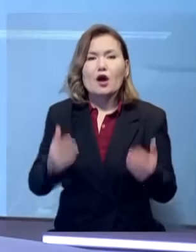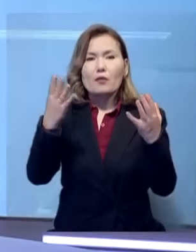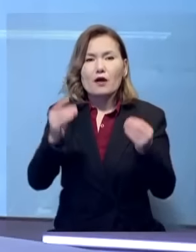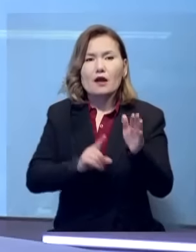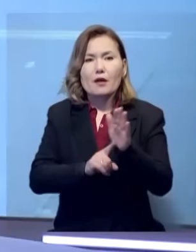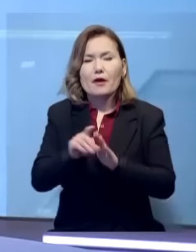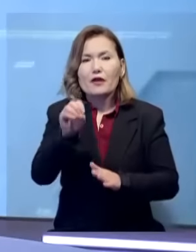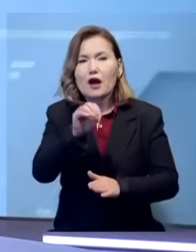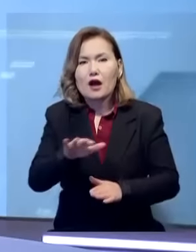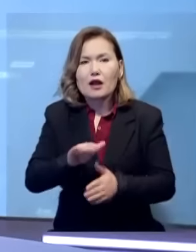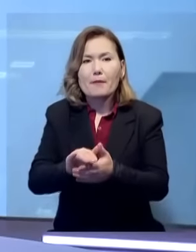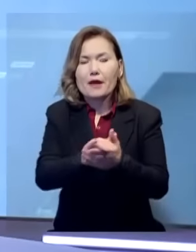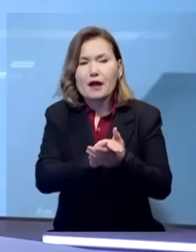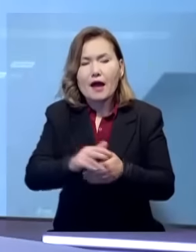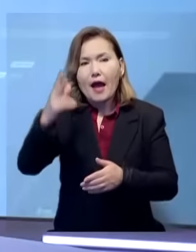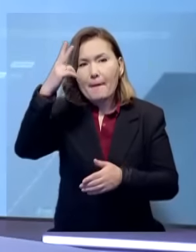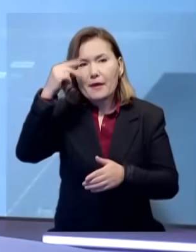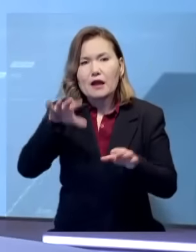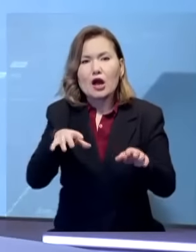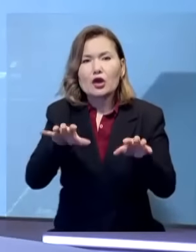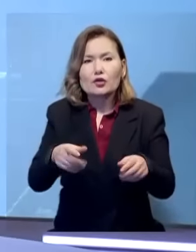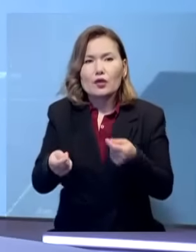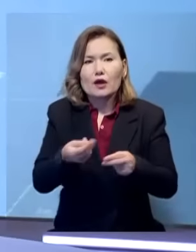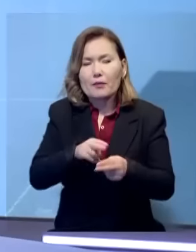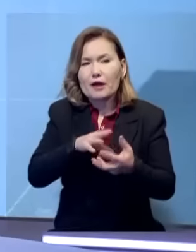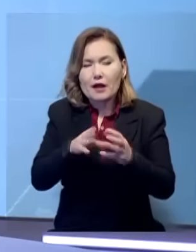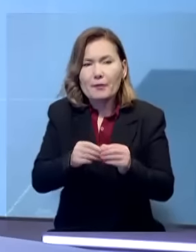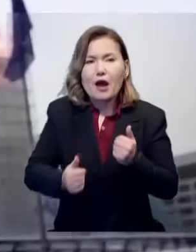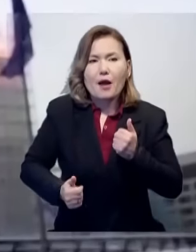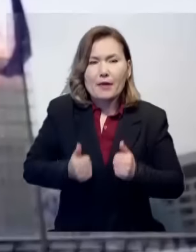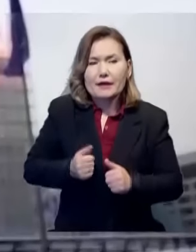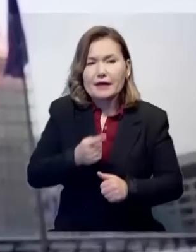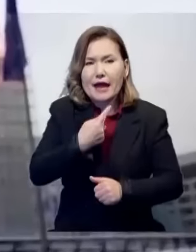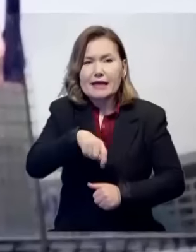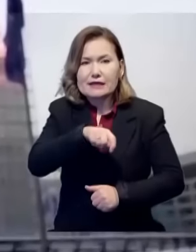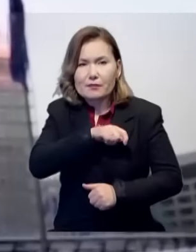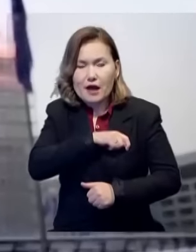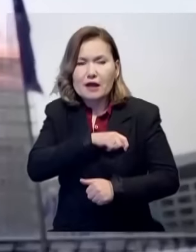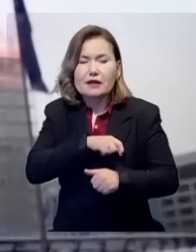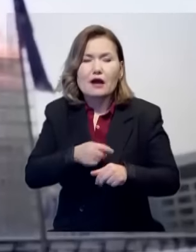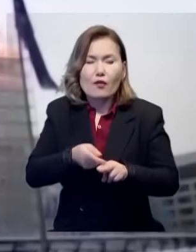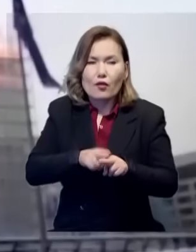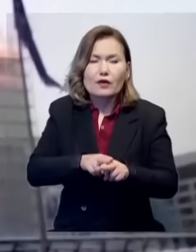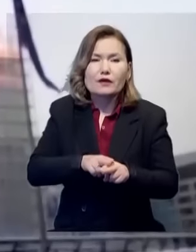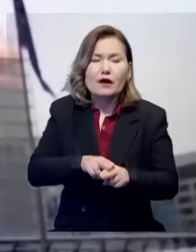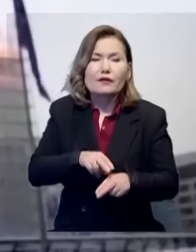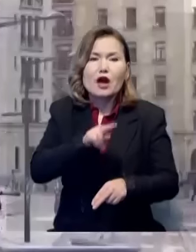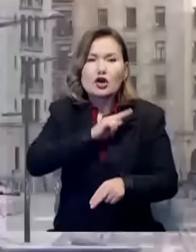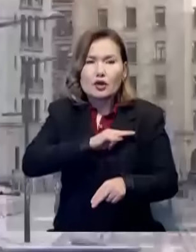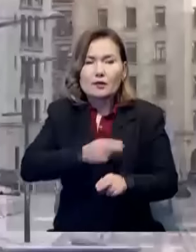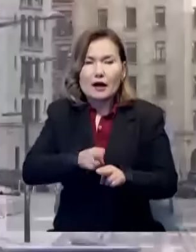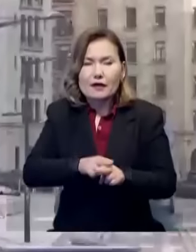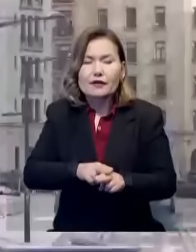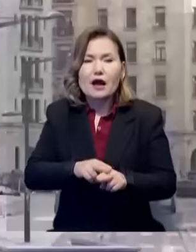Бүгіннен бастап Еуропалық одаққа Бельгия төрағалық етеді. Бұған дейін ол мәртебеге Испания ие болған. Төрағалық жарты жыл сайын